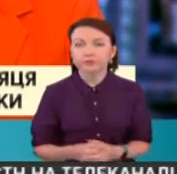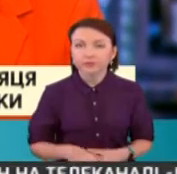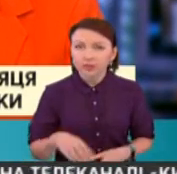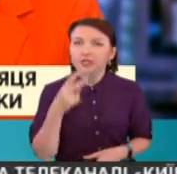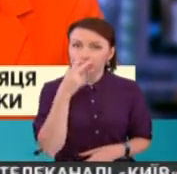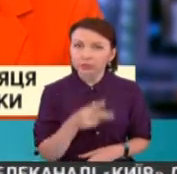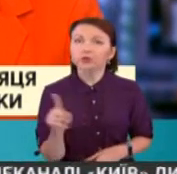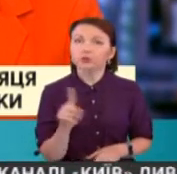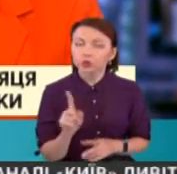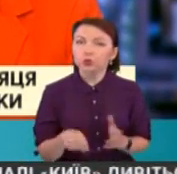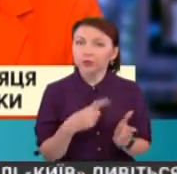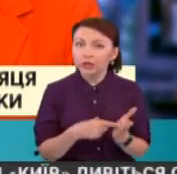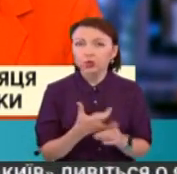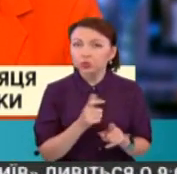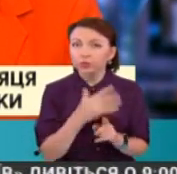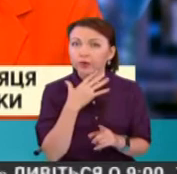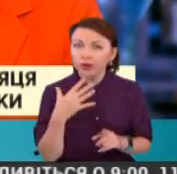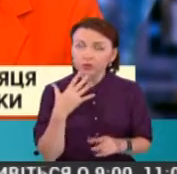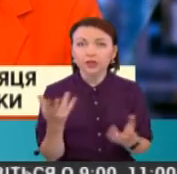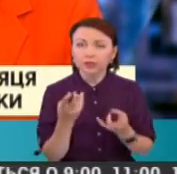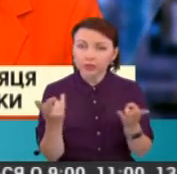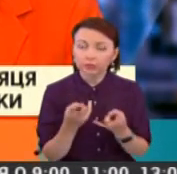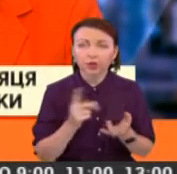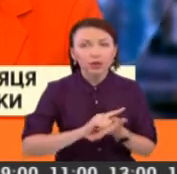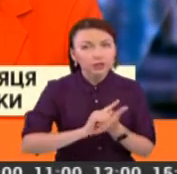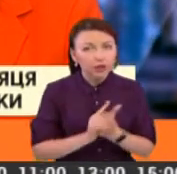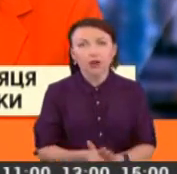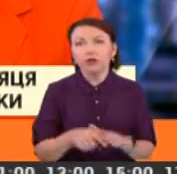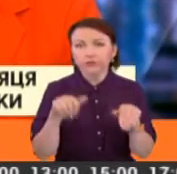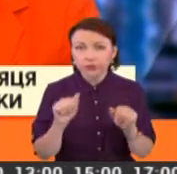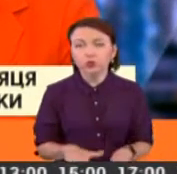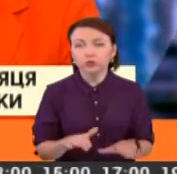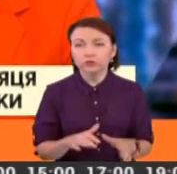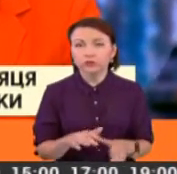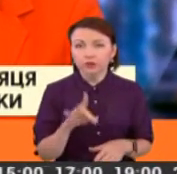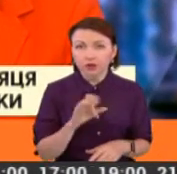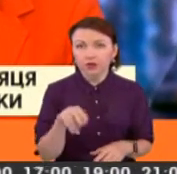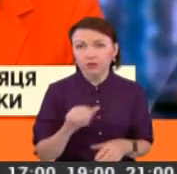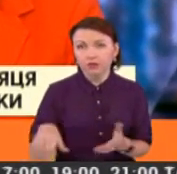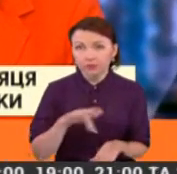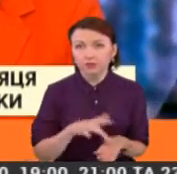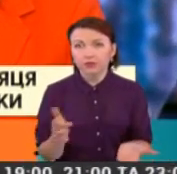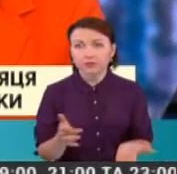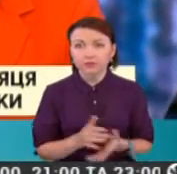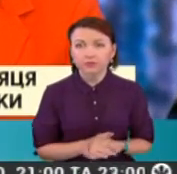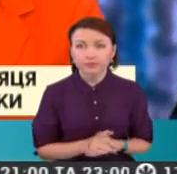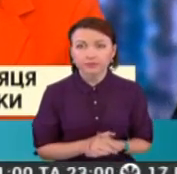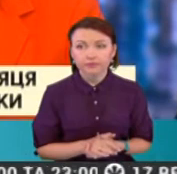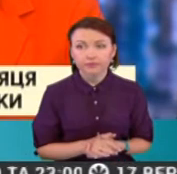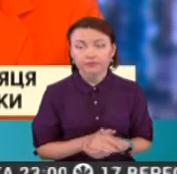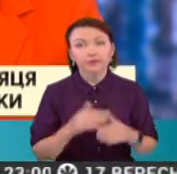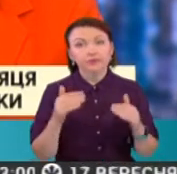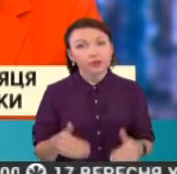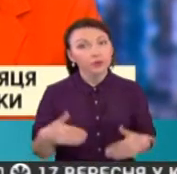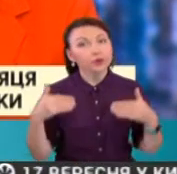що питань дуже багато, які треба нагально вирішувати в Раді міській. Ну, рухаємося